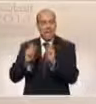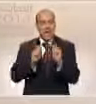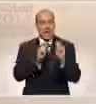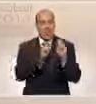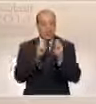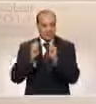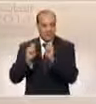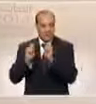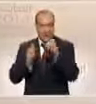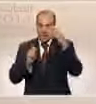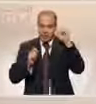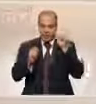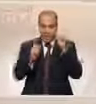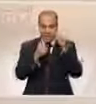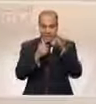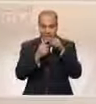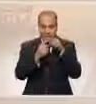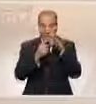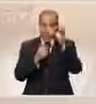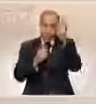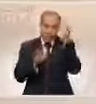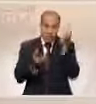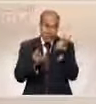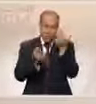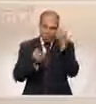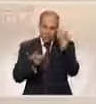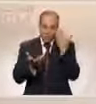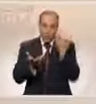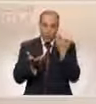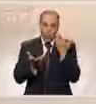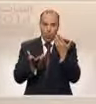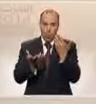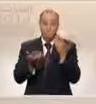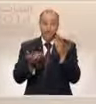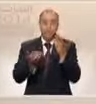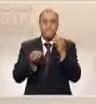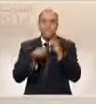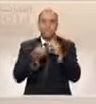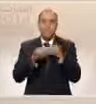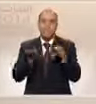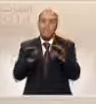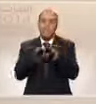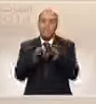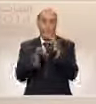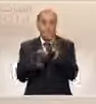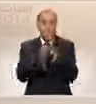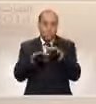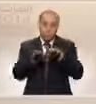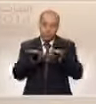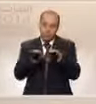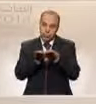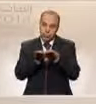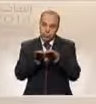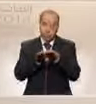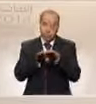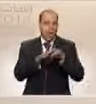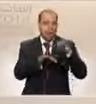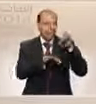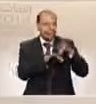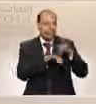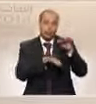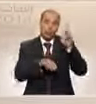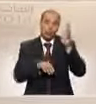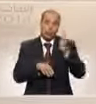تهدف الى اخذ تتوازى والى مناصره قضايا العدل والحق والى عدم الاضرار بتوازن